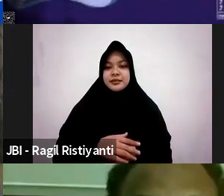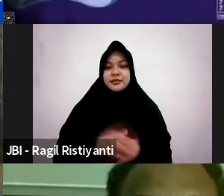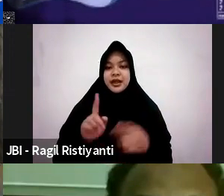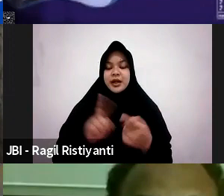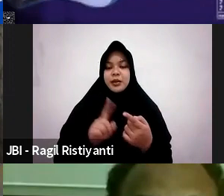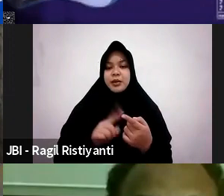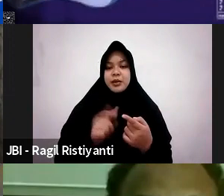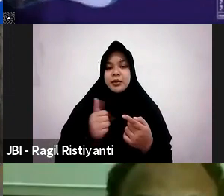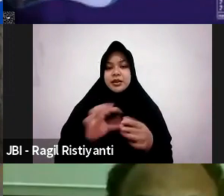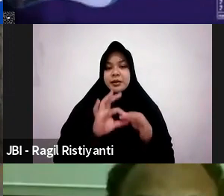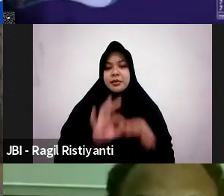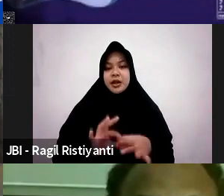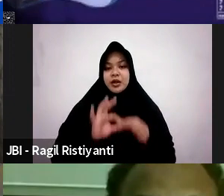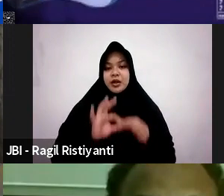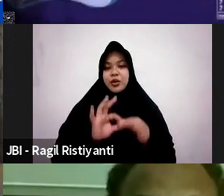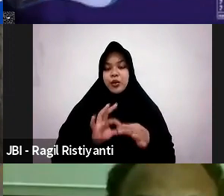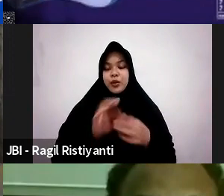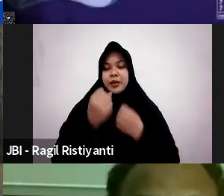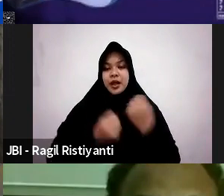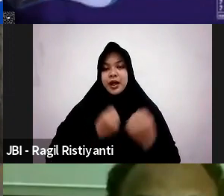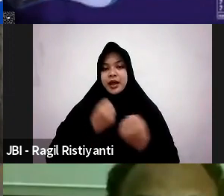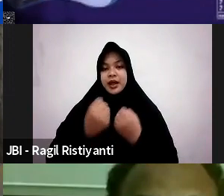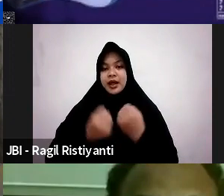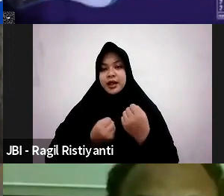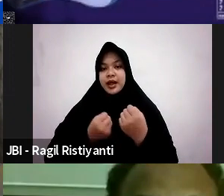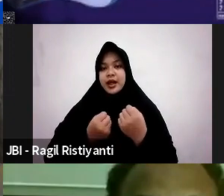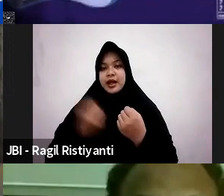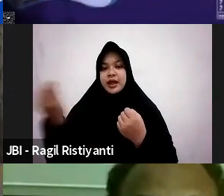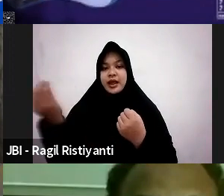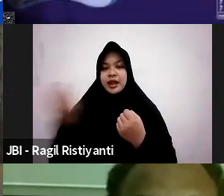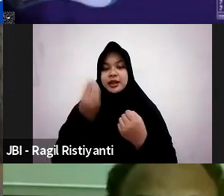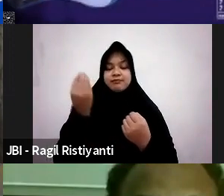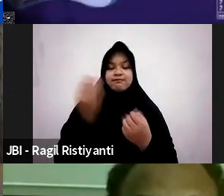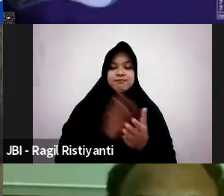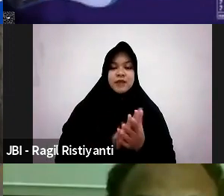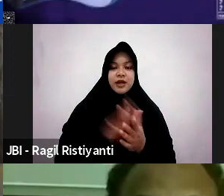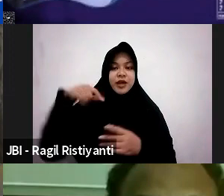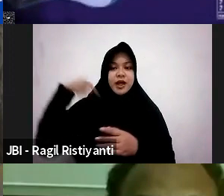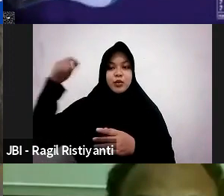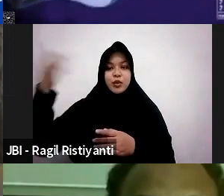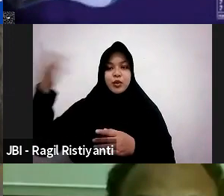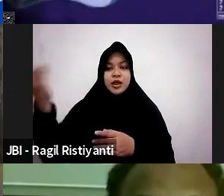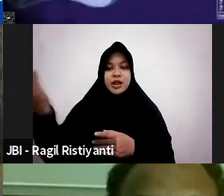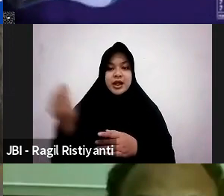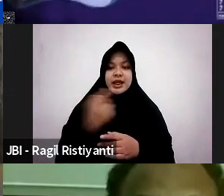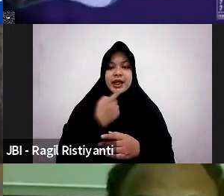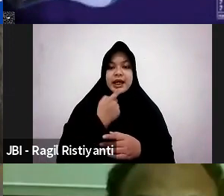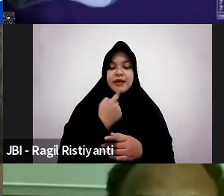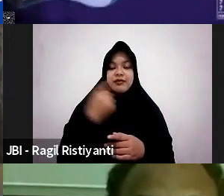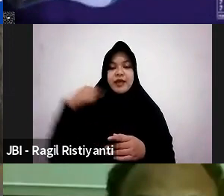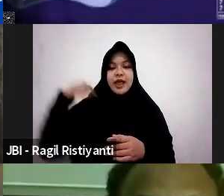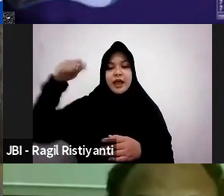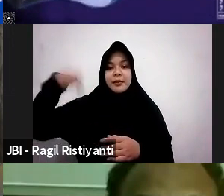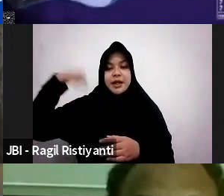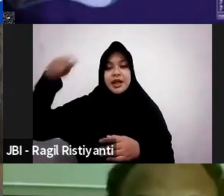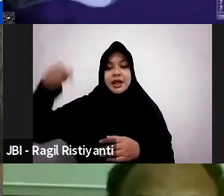untuk mengajarkan streaming terkait dengan film ini dan rasanya mungkin ini juga akan